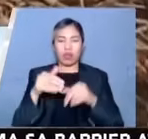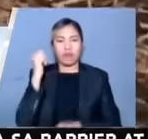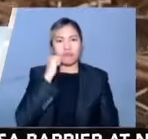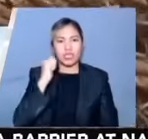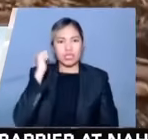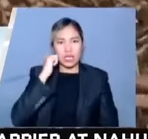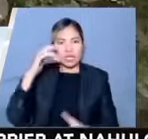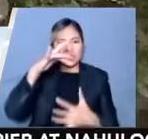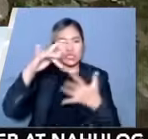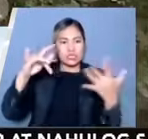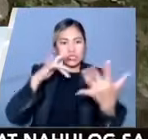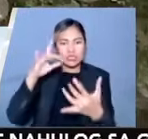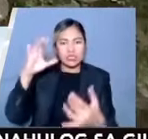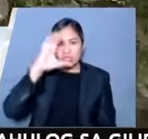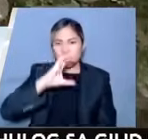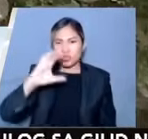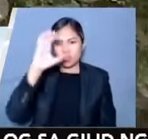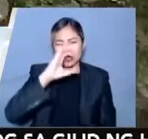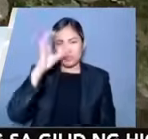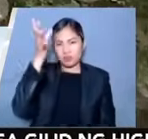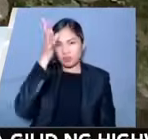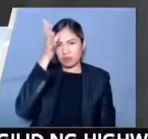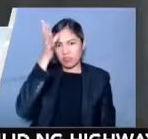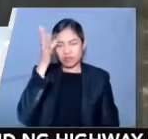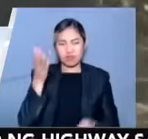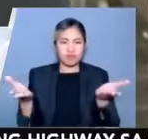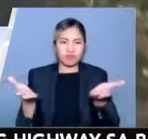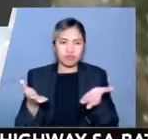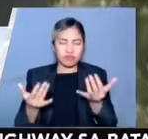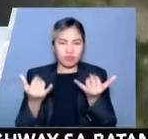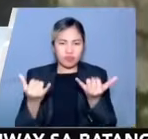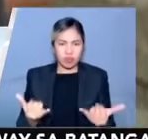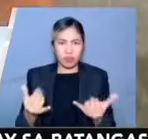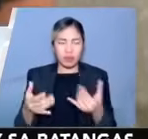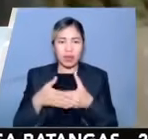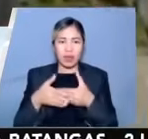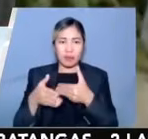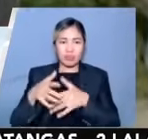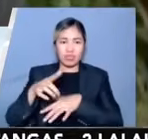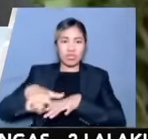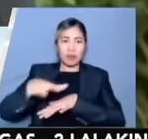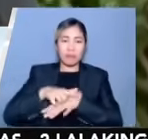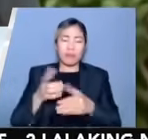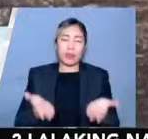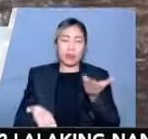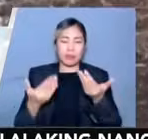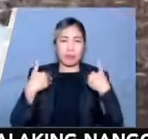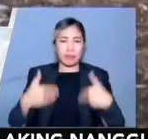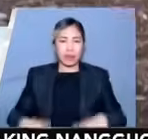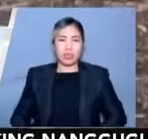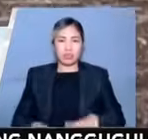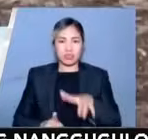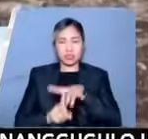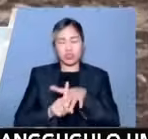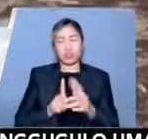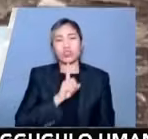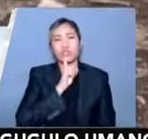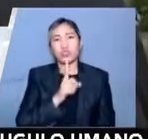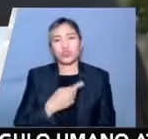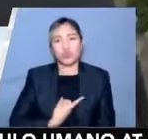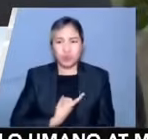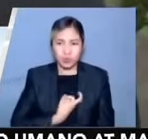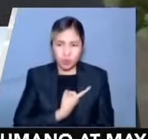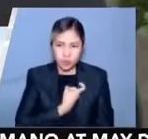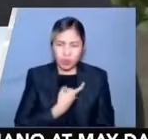makita lang ang ama nandito siya ngayon sa tabi ng lawa dahil bakaraw may lumutang na katawan talagang masakit ho Sabi ko nga kahit siya patay